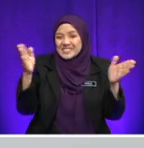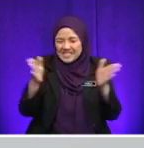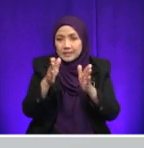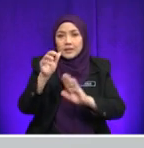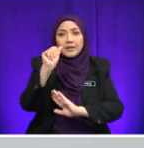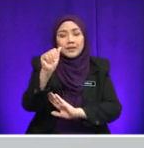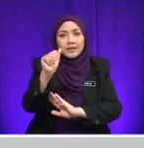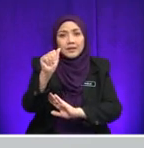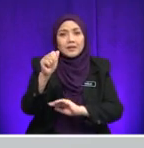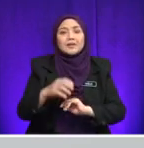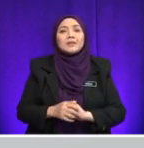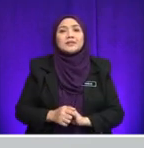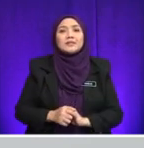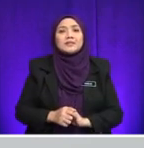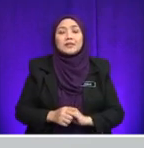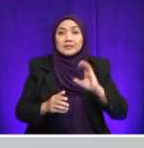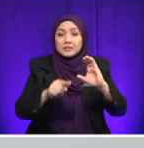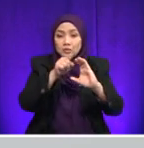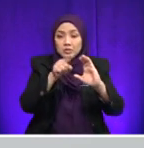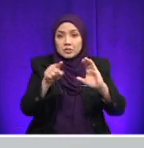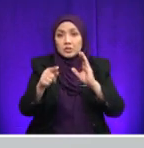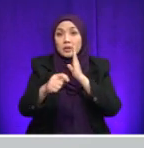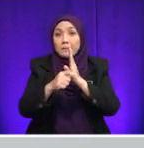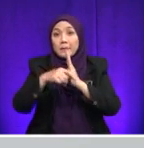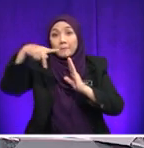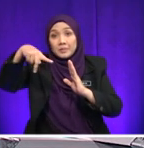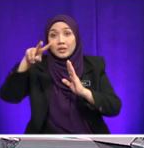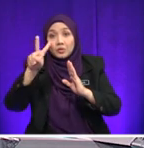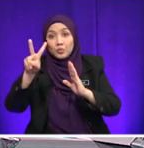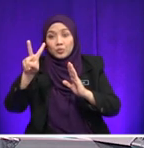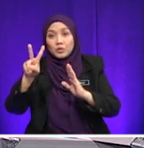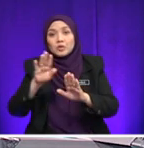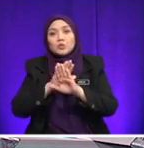dikuasai duakan sama dengan si kuasa 2 tambah b kuadrat